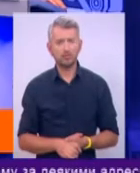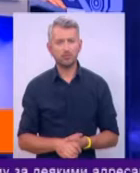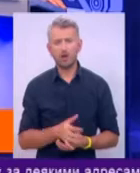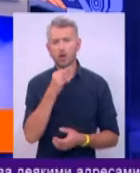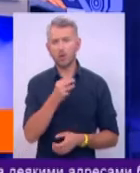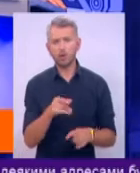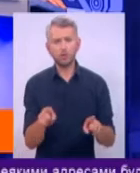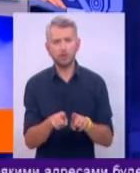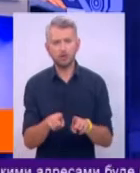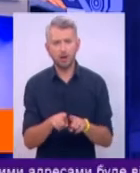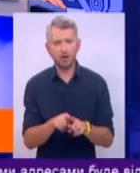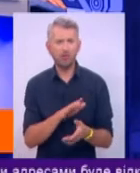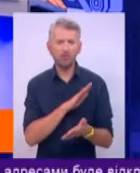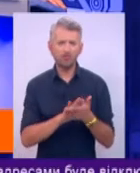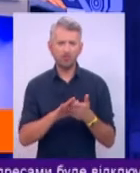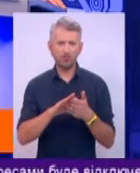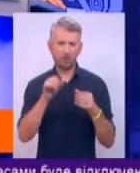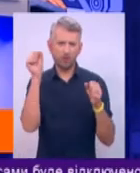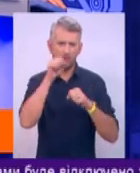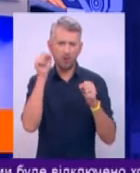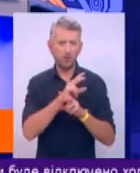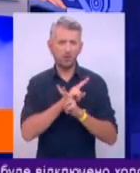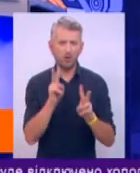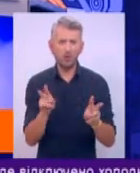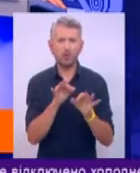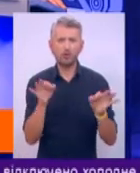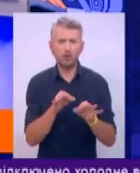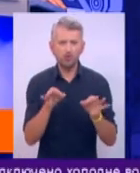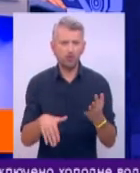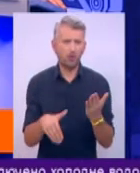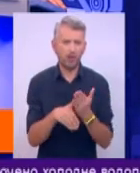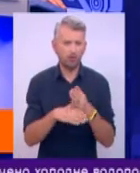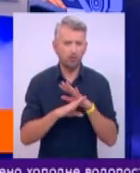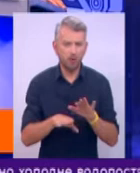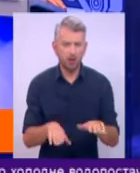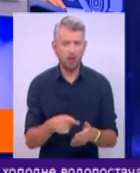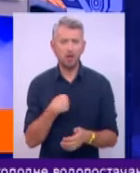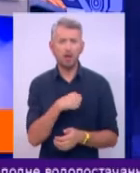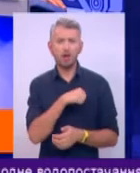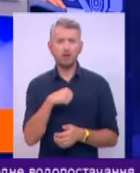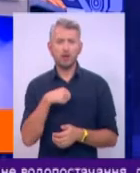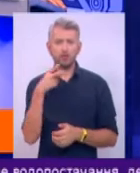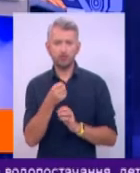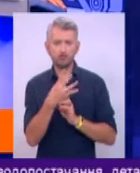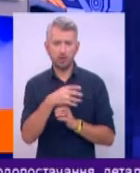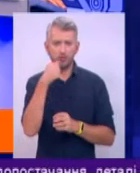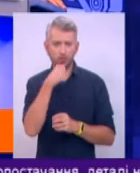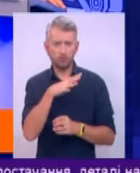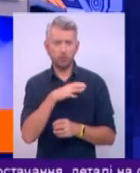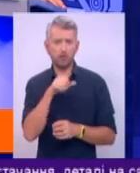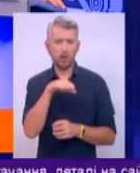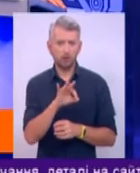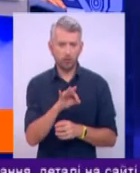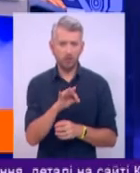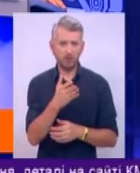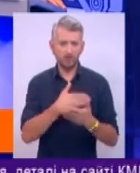Скажу так само, це чисто демагогія. Сам. Ніхто нічого для нас не допомагає. Я сам 2014 року сам був в АТО, інвалід війни